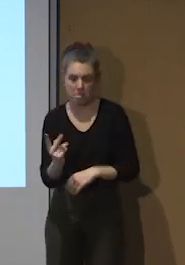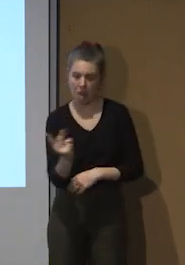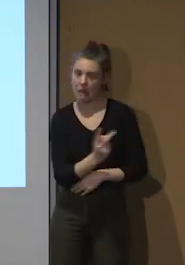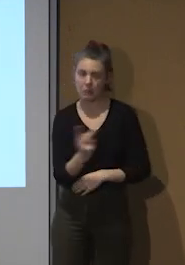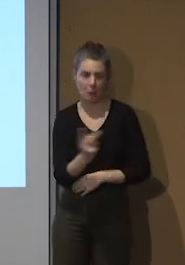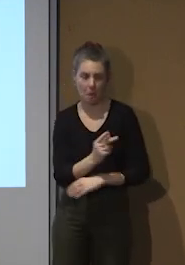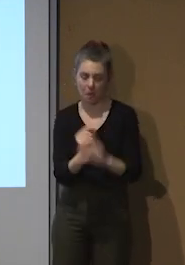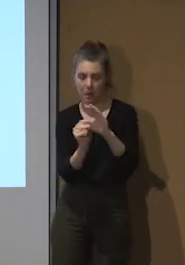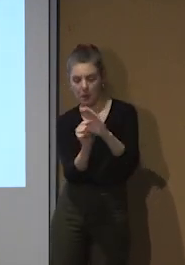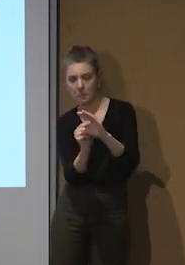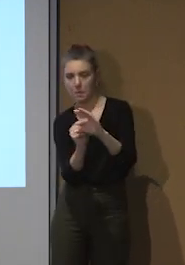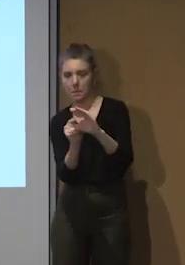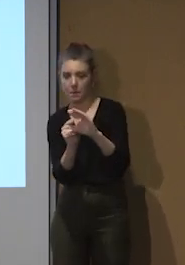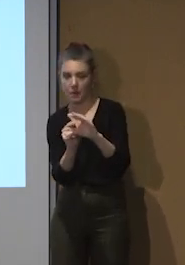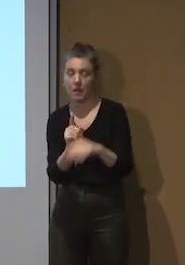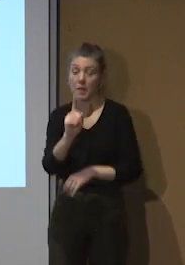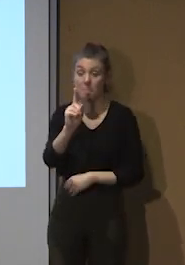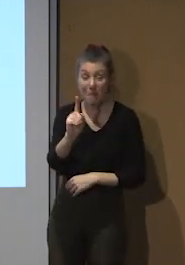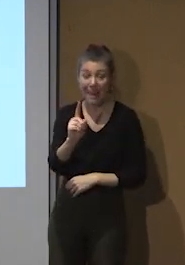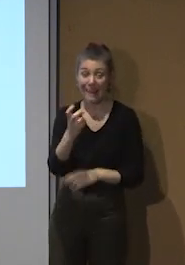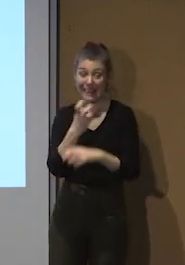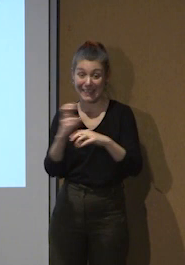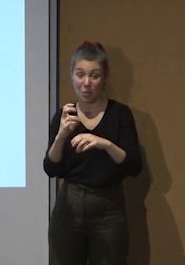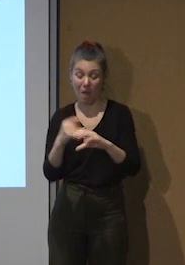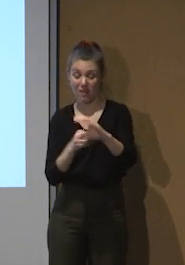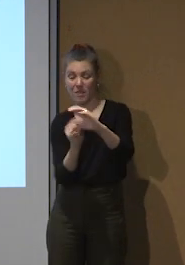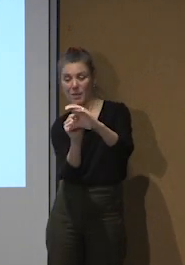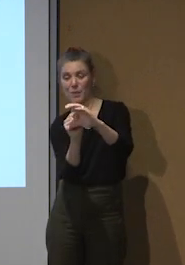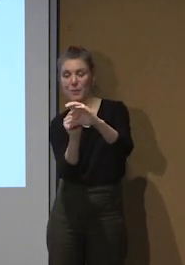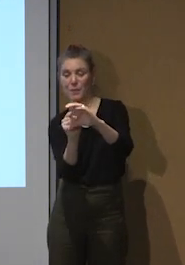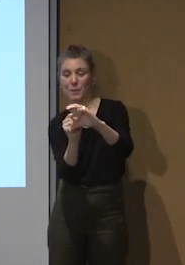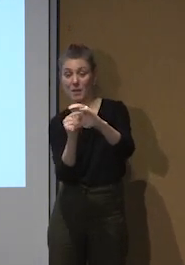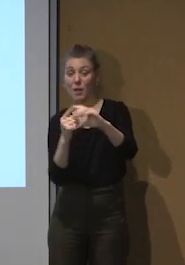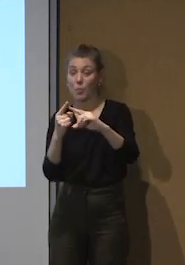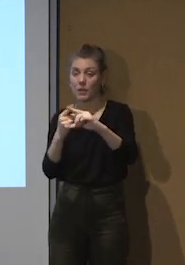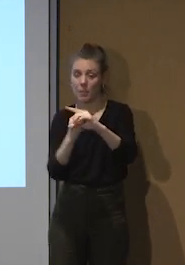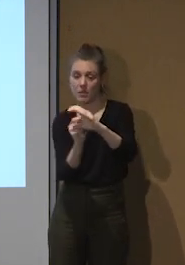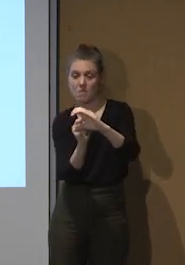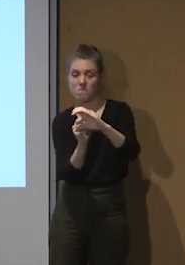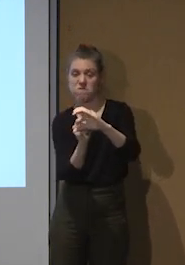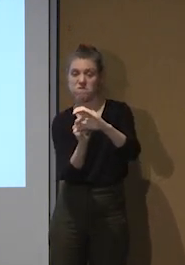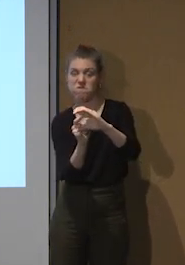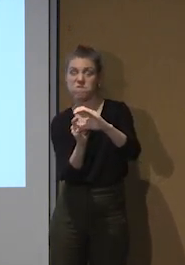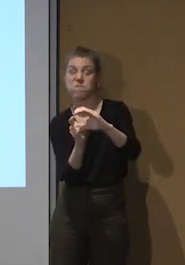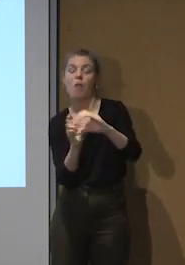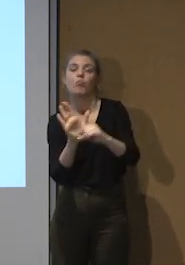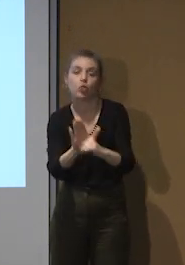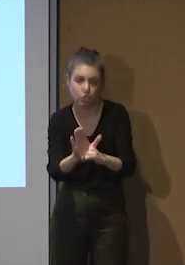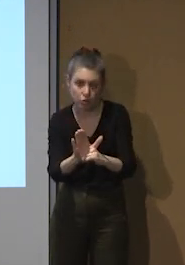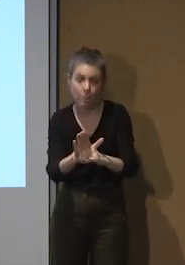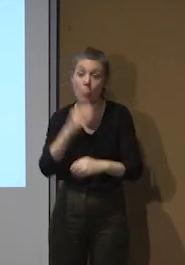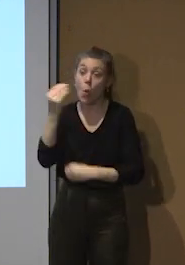base de rillettes. Le risque de cette plaque d'athérome, c'est qu'au bout d'un moment, elle va boucher le vaisseau, première option, ou bien, deuxième